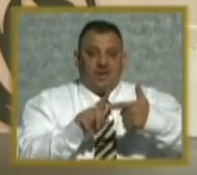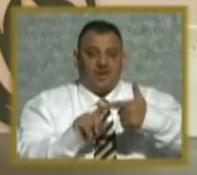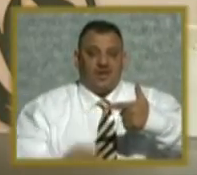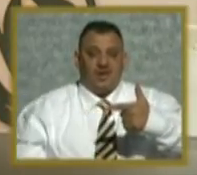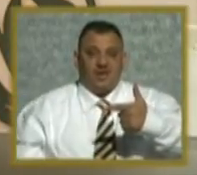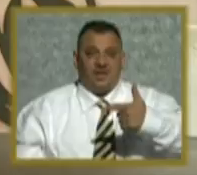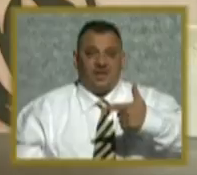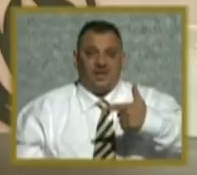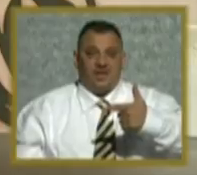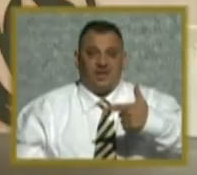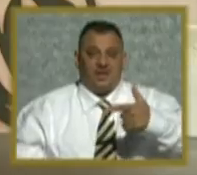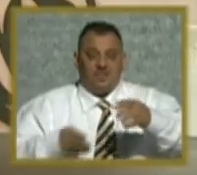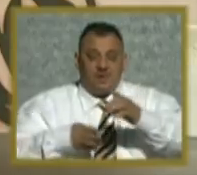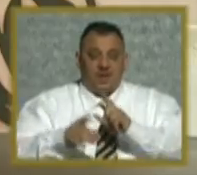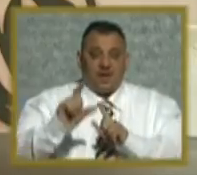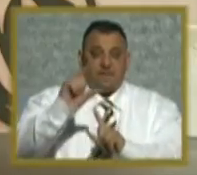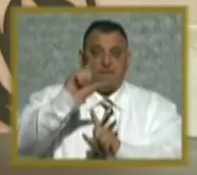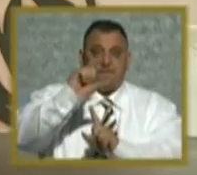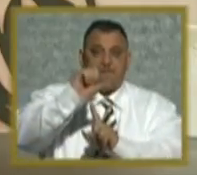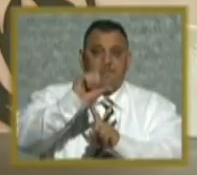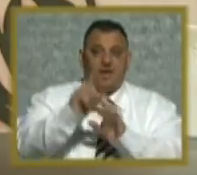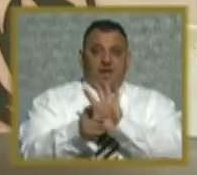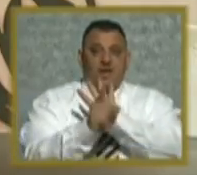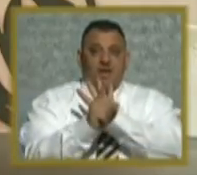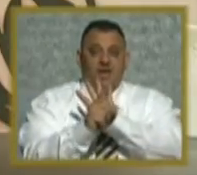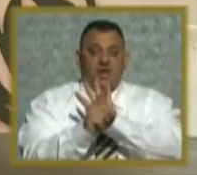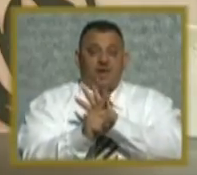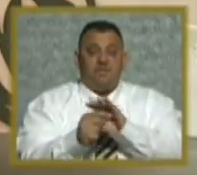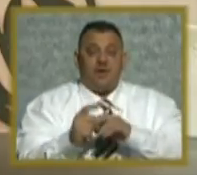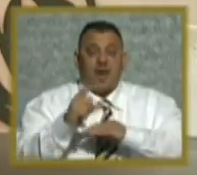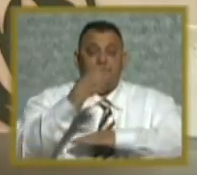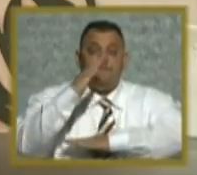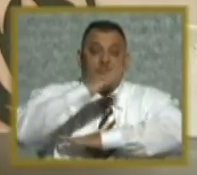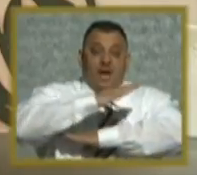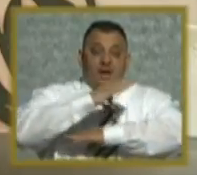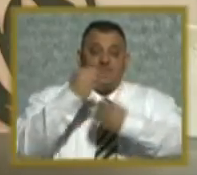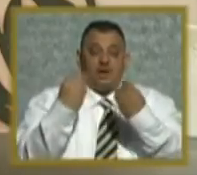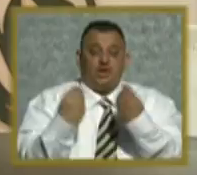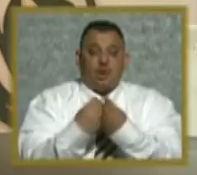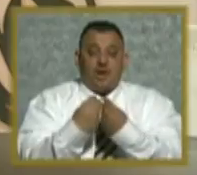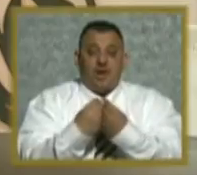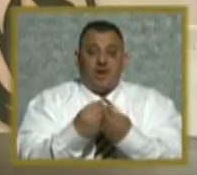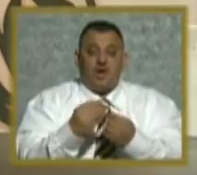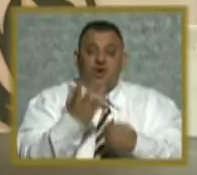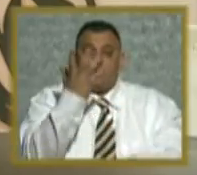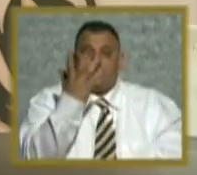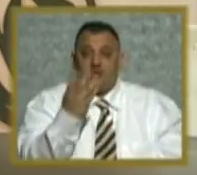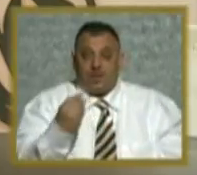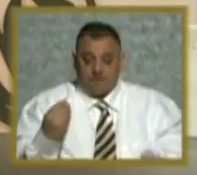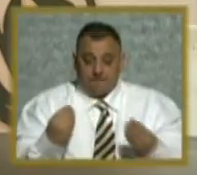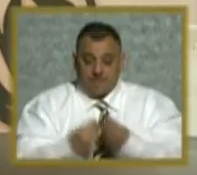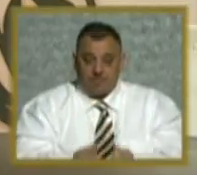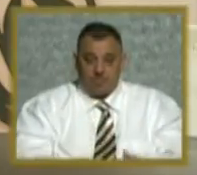بأنه دخل مسجدا فوجد الإمام يصلي المغرب والعشاء جمعا، يقول هل لي أن أجمع معهم أم